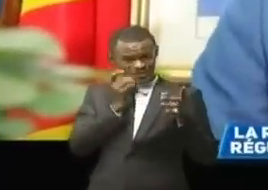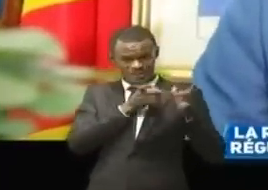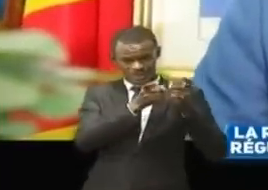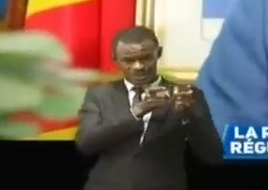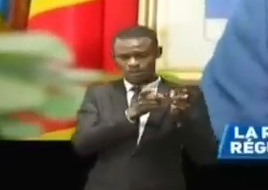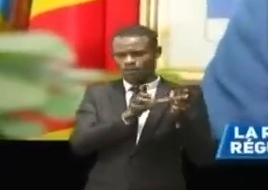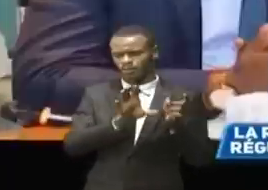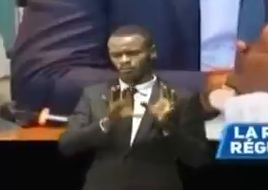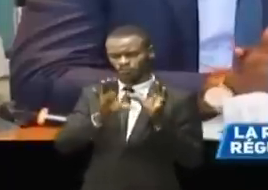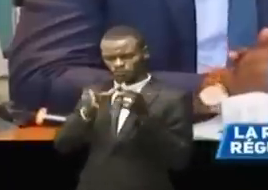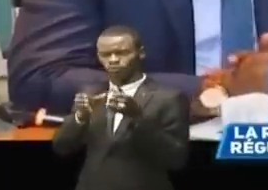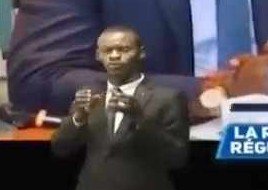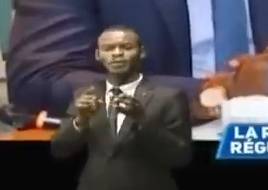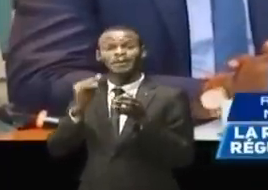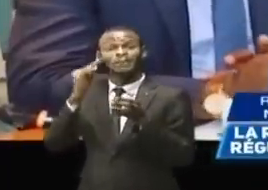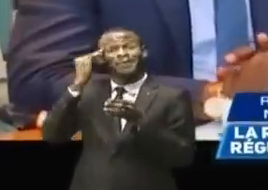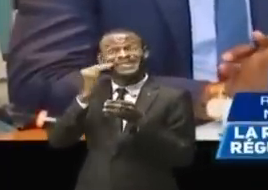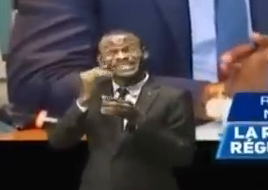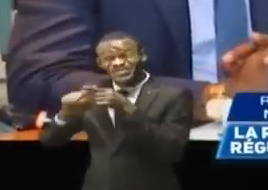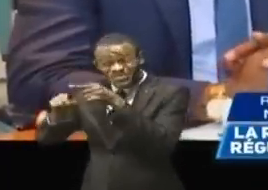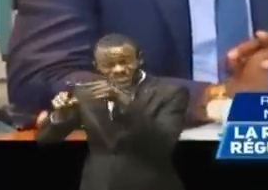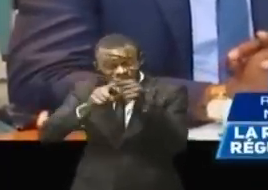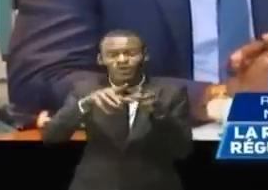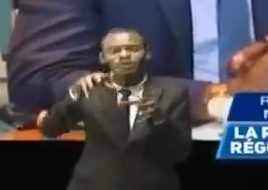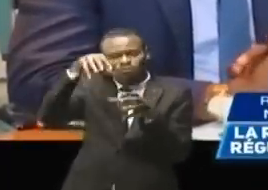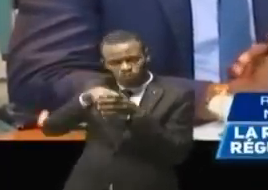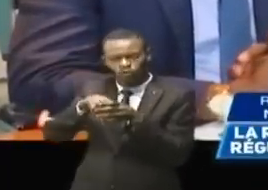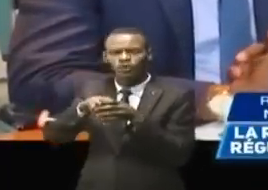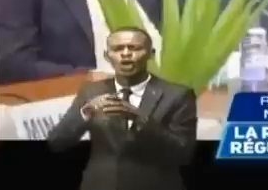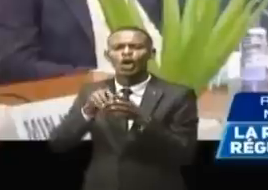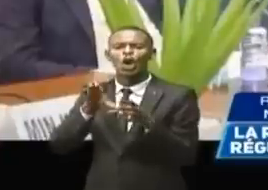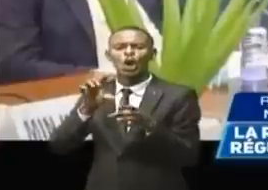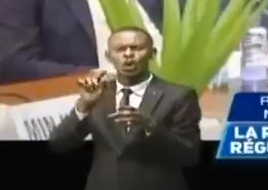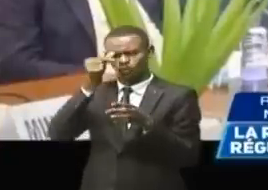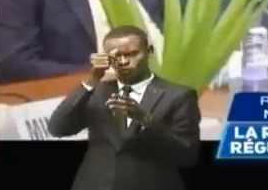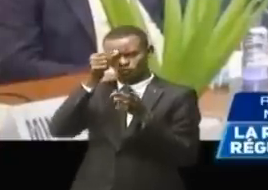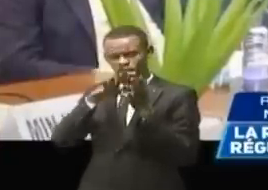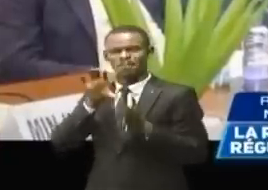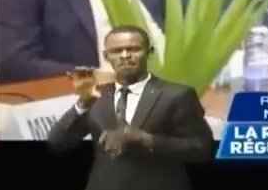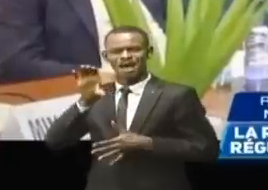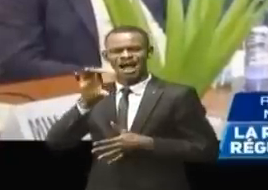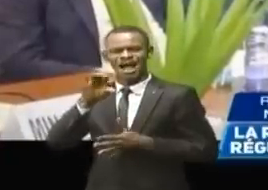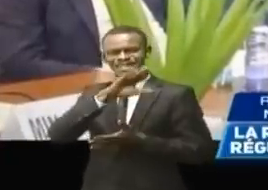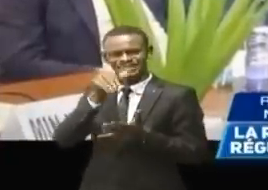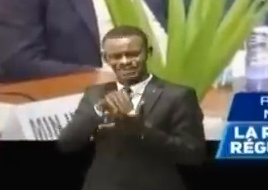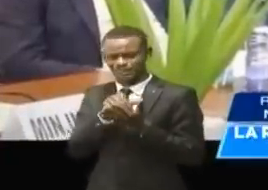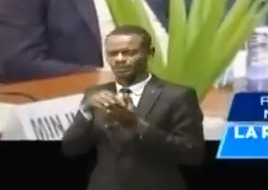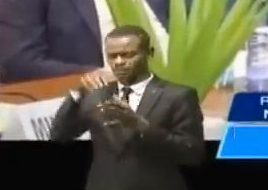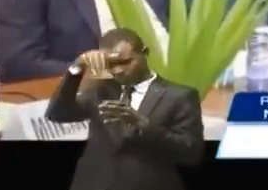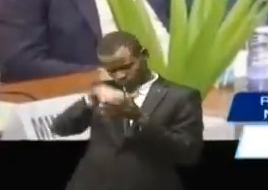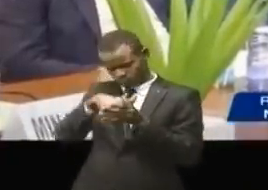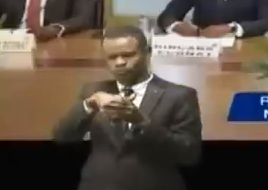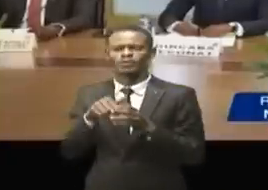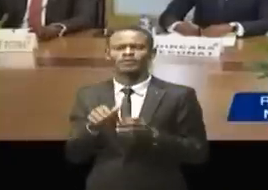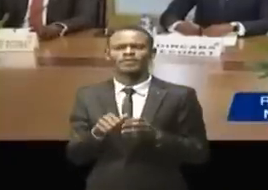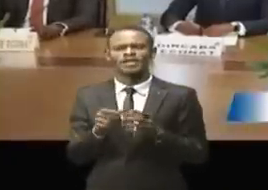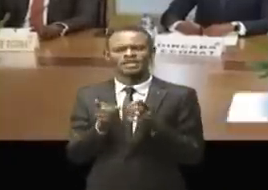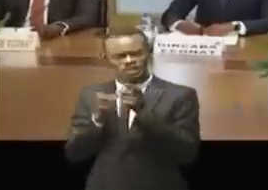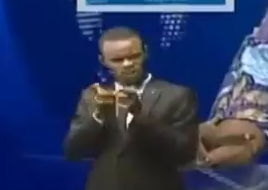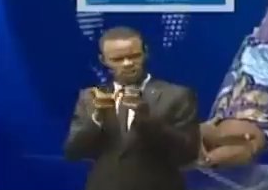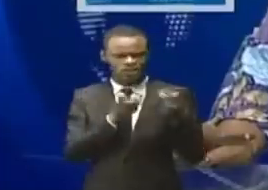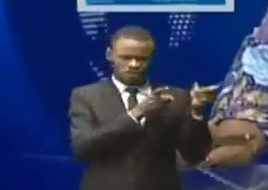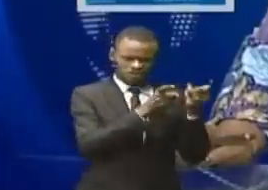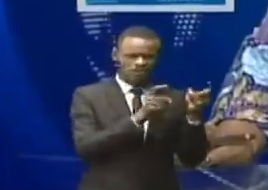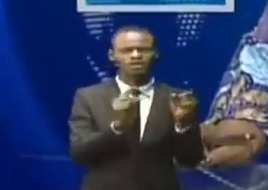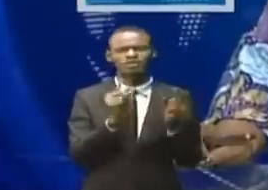ministères concernés ainsi que le gouverneur de la Banque centrale et l'administrateur délégué général des réserves